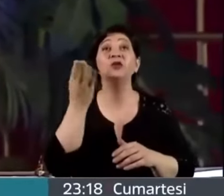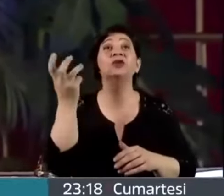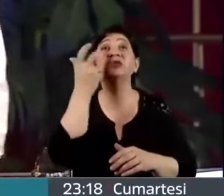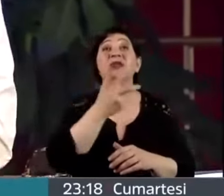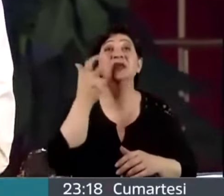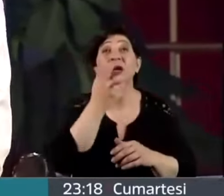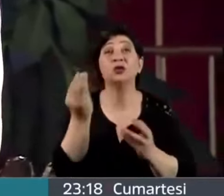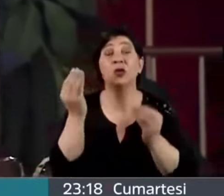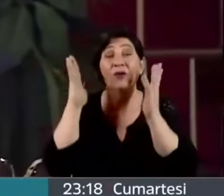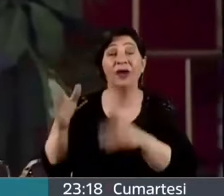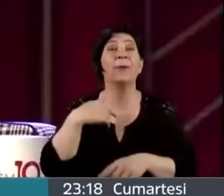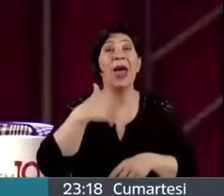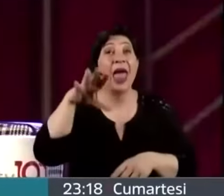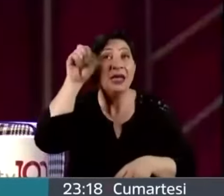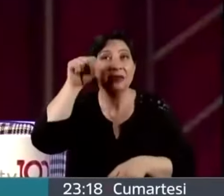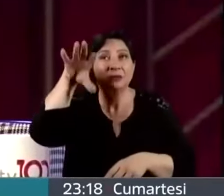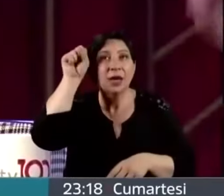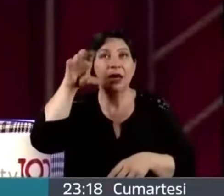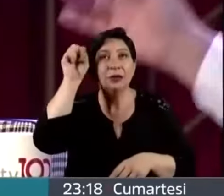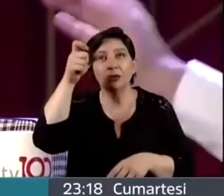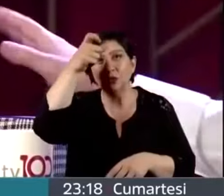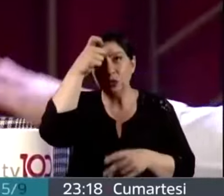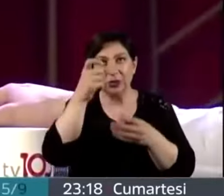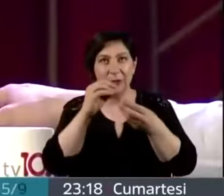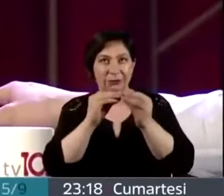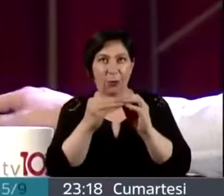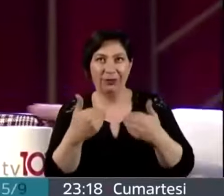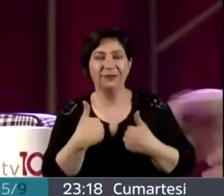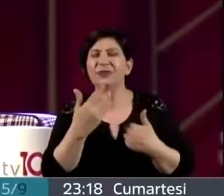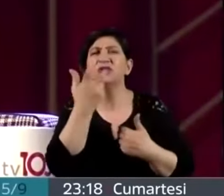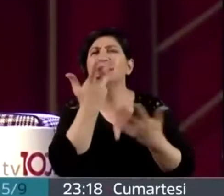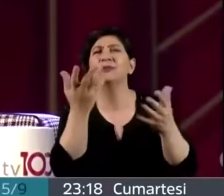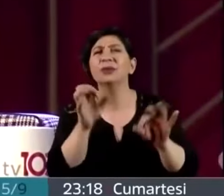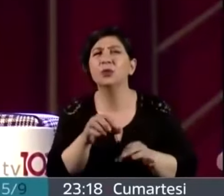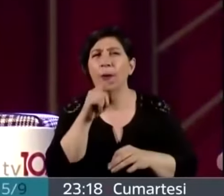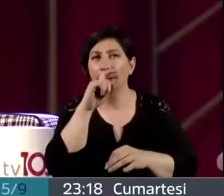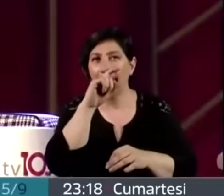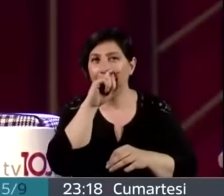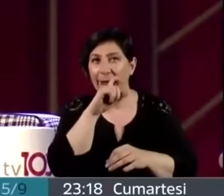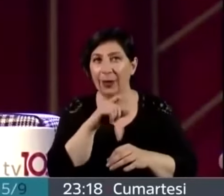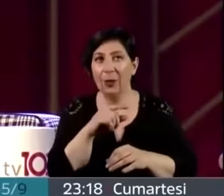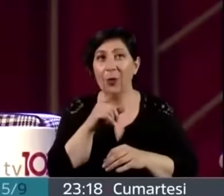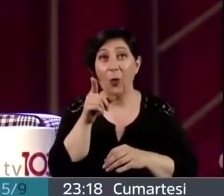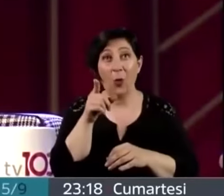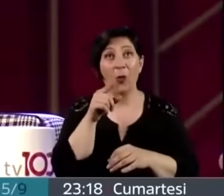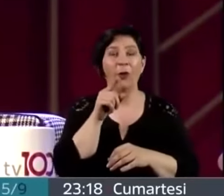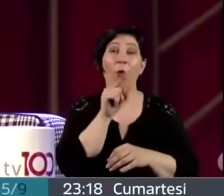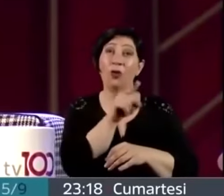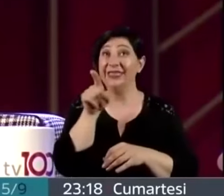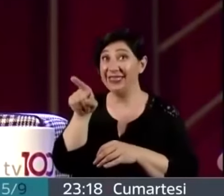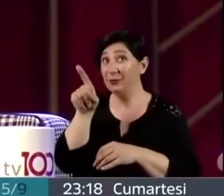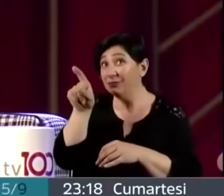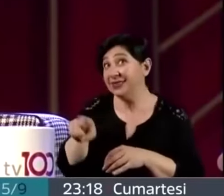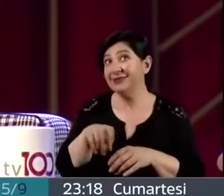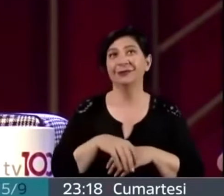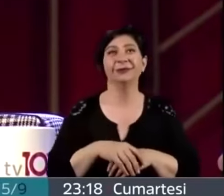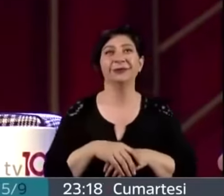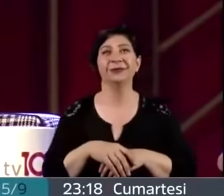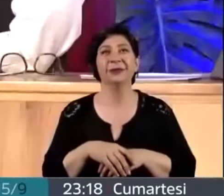şarkısı ezberlemeye var çalıştığım için. Evet. Çünkü Türkçe'nin nasıl başlıyor şarkı? O sen misin? O sen misin? O sen